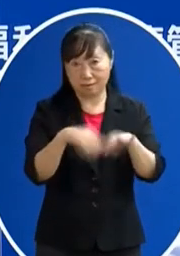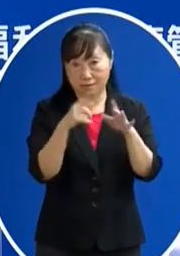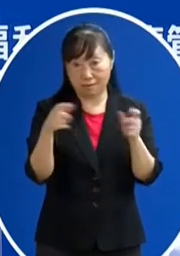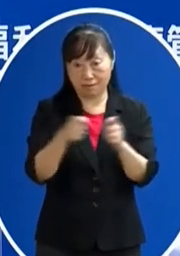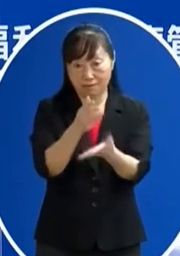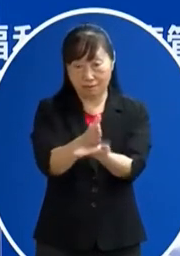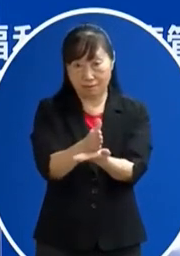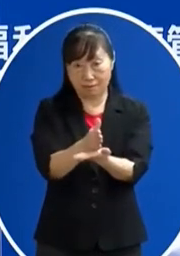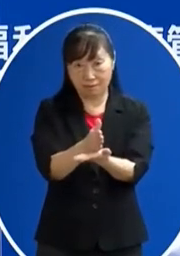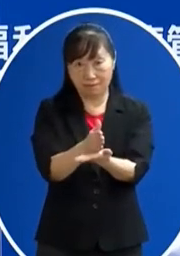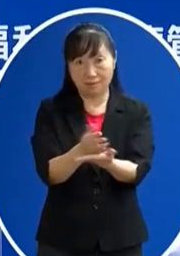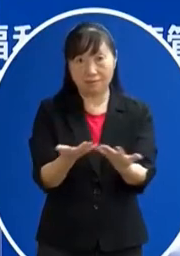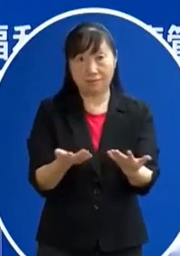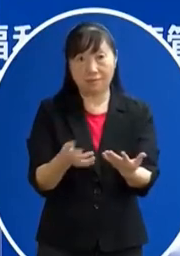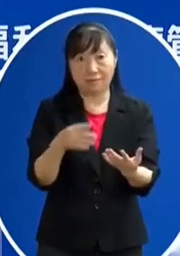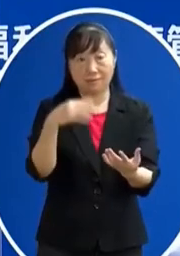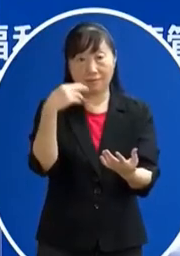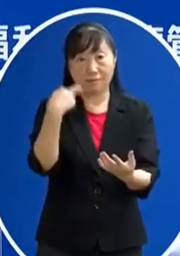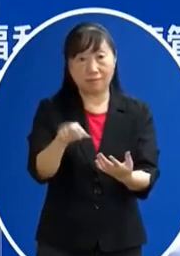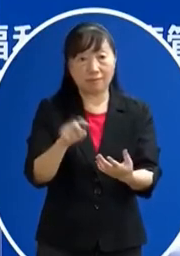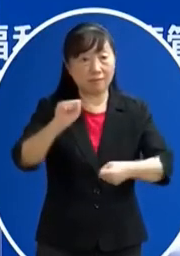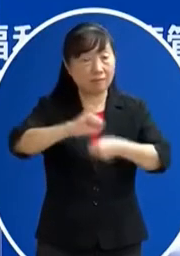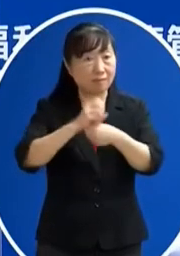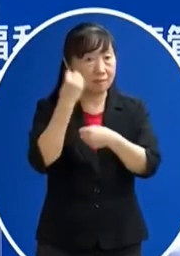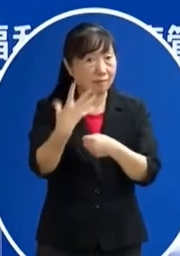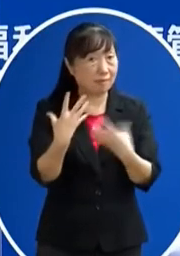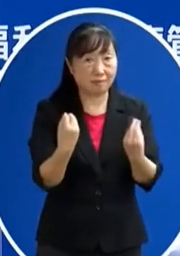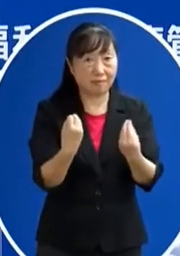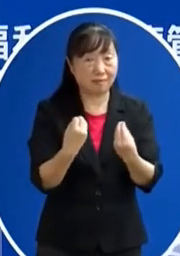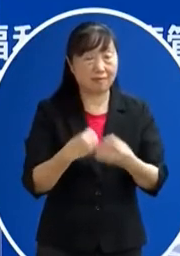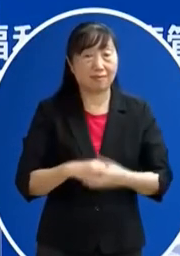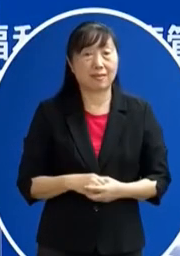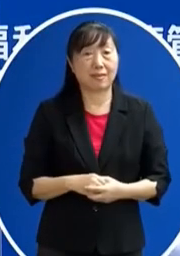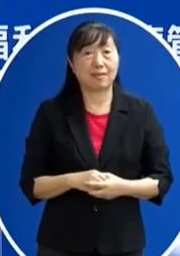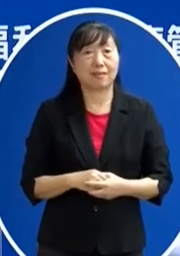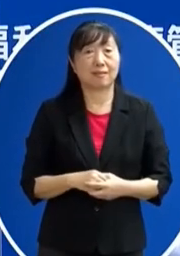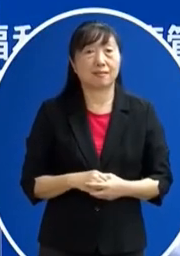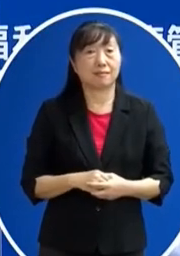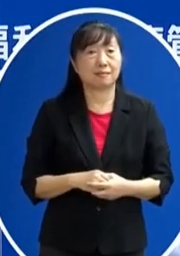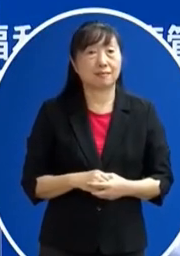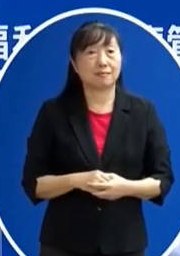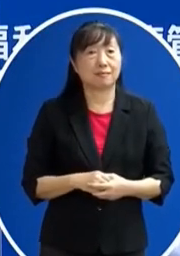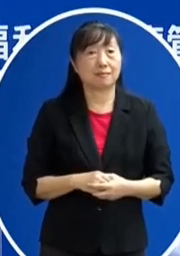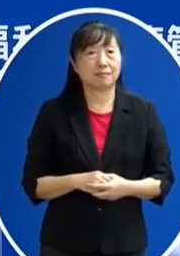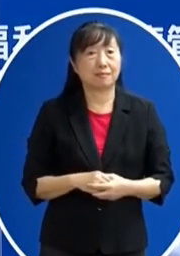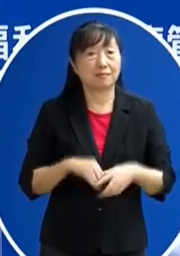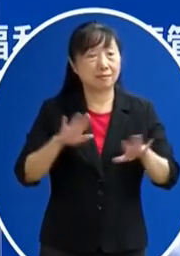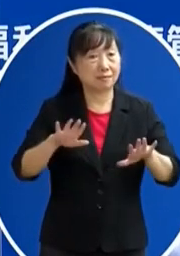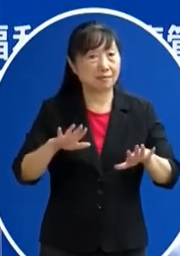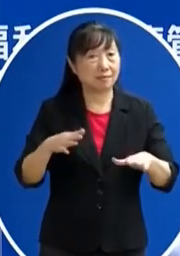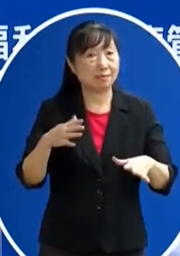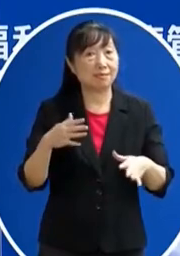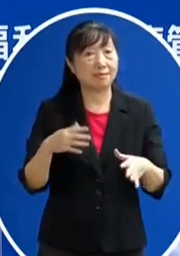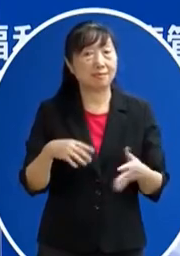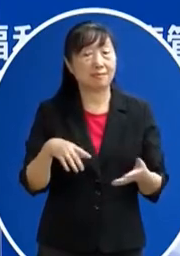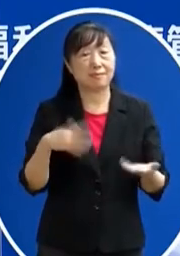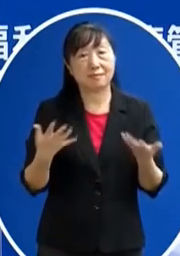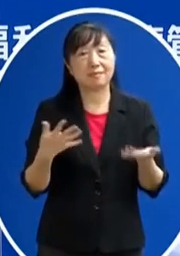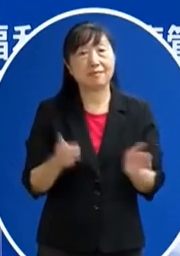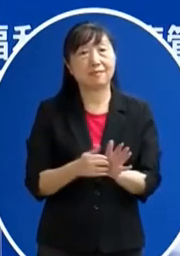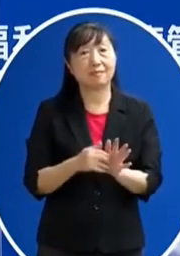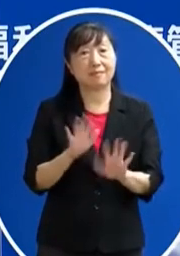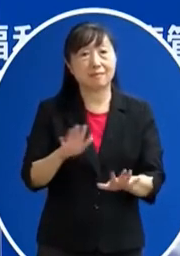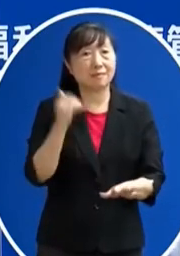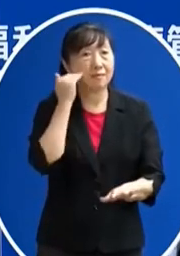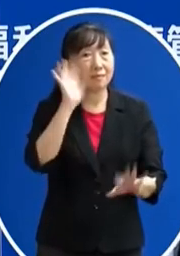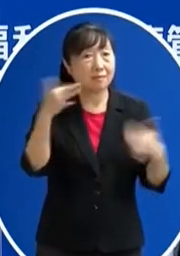落，哈，目前并没有哈任何增加任何新的一个病例。 好，那我们先跟大家报告到这里哈，那有问